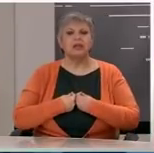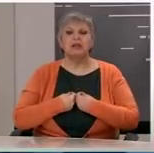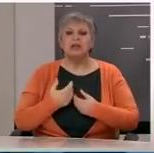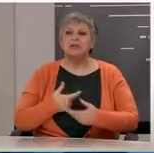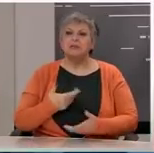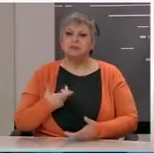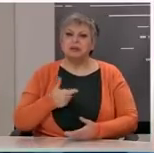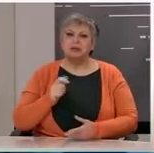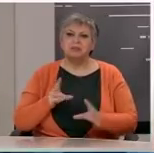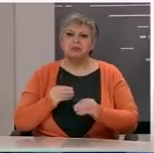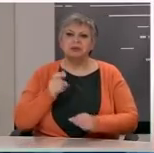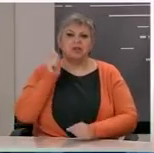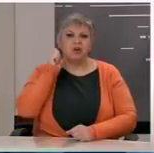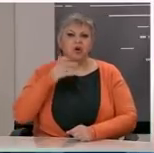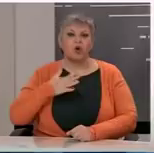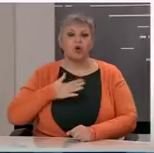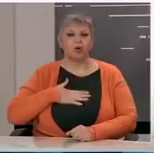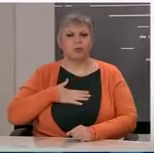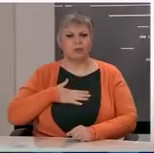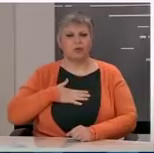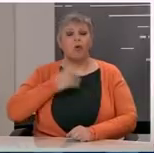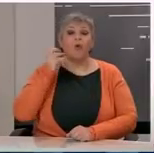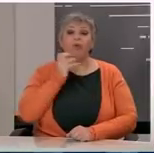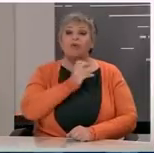μου από τον κύριο Βενιζέλο.